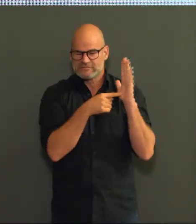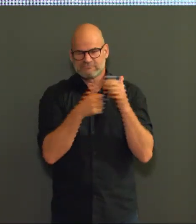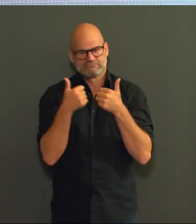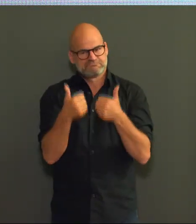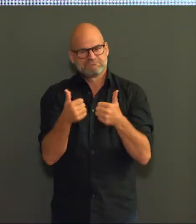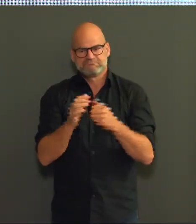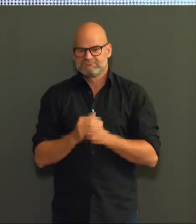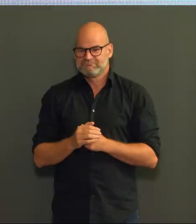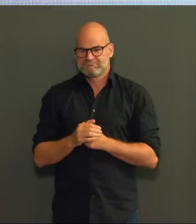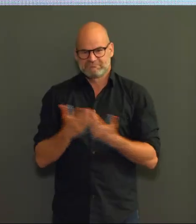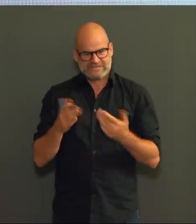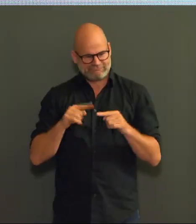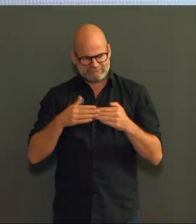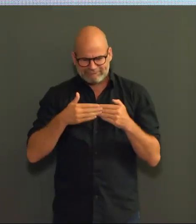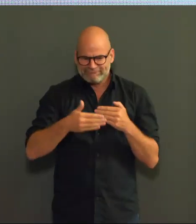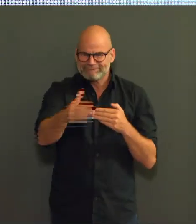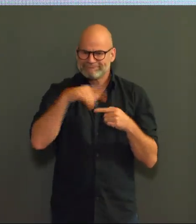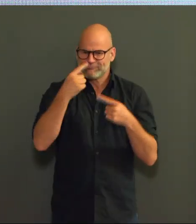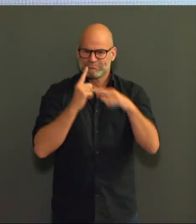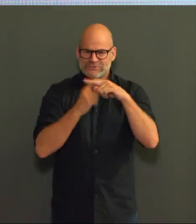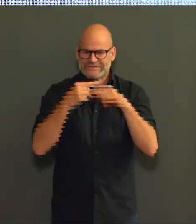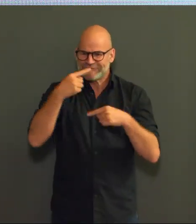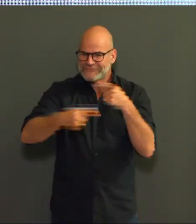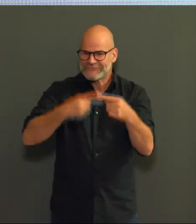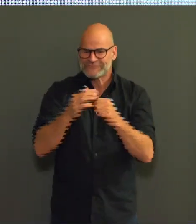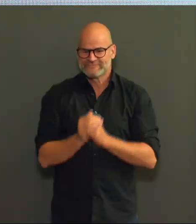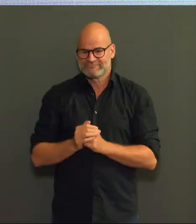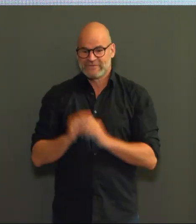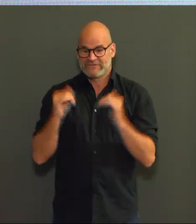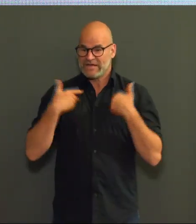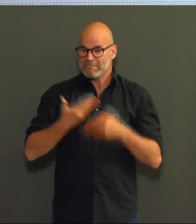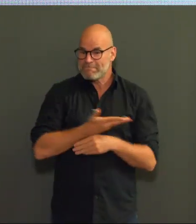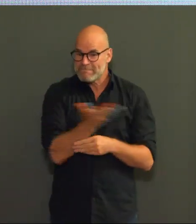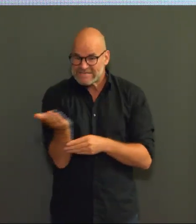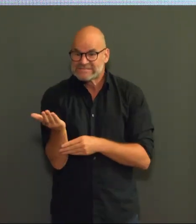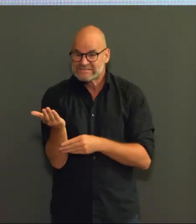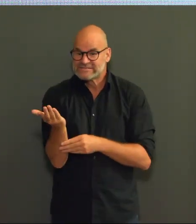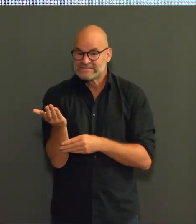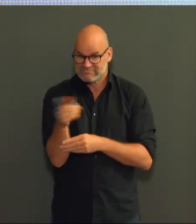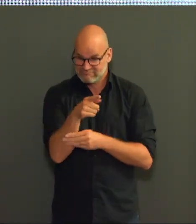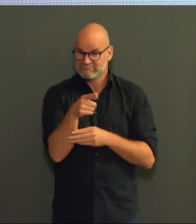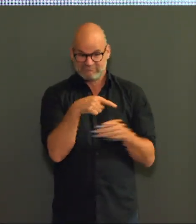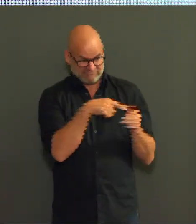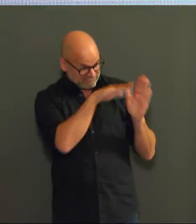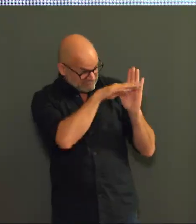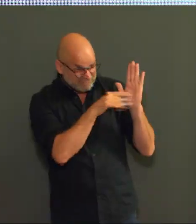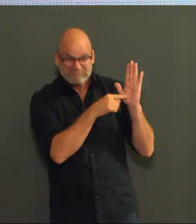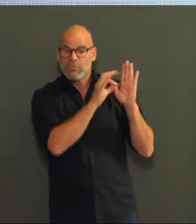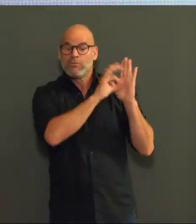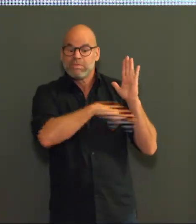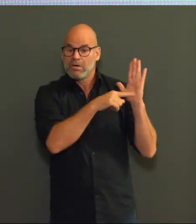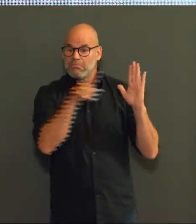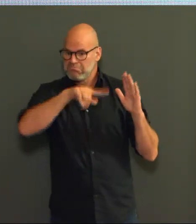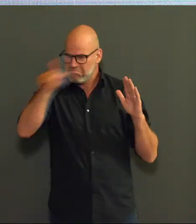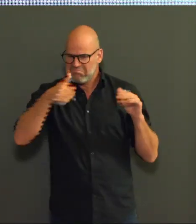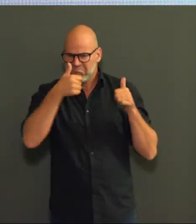verantwoorde manier omgegaan met de versoepelingen. Het is ook de enige manier om ook de komende weken stappen vooruit te